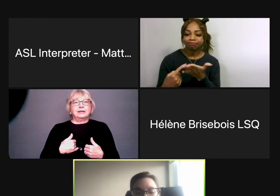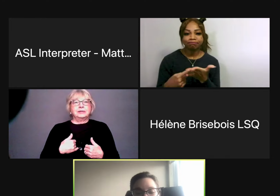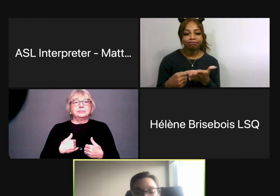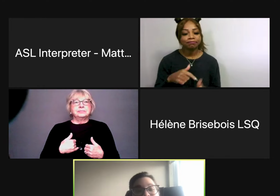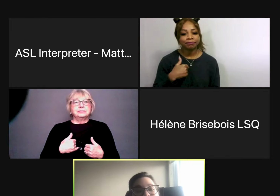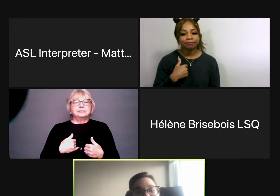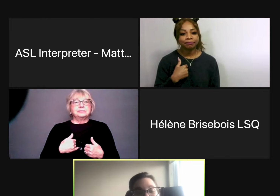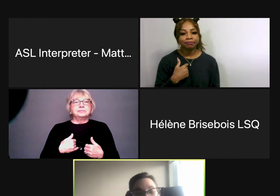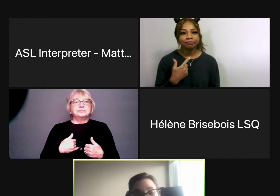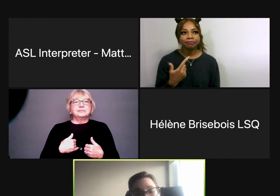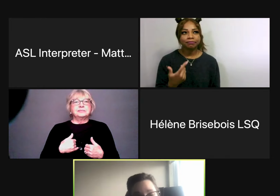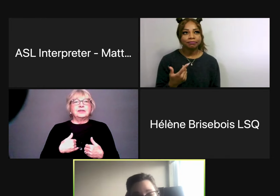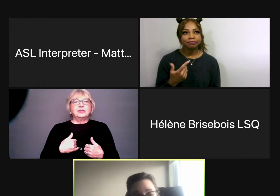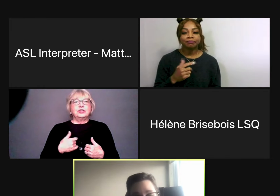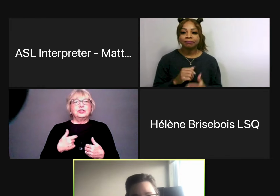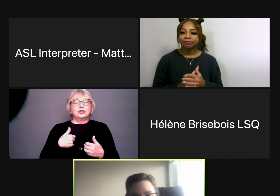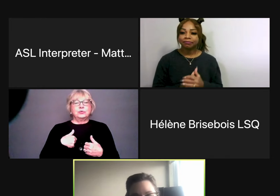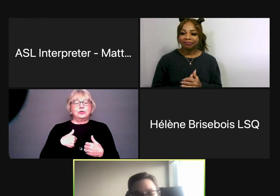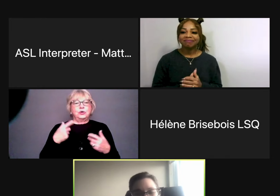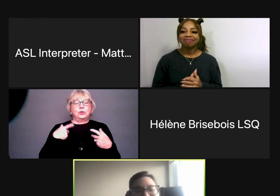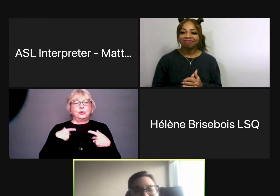je suis quelqu'un qui,